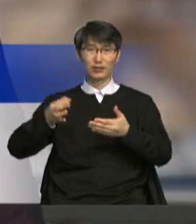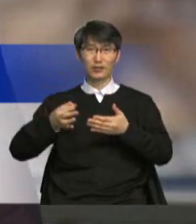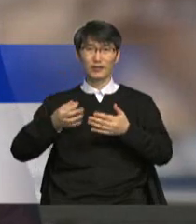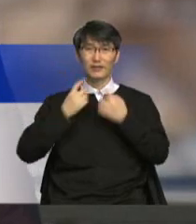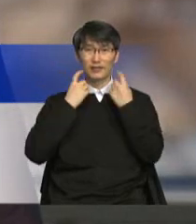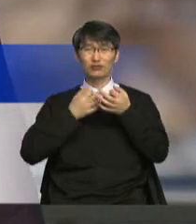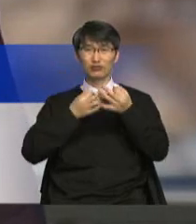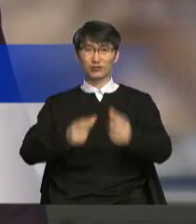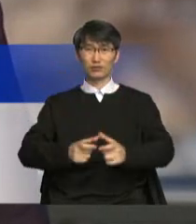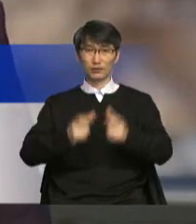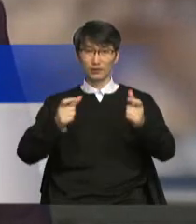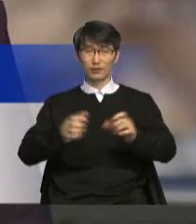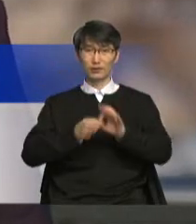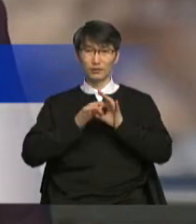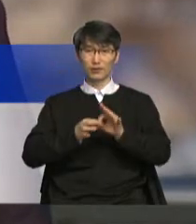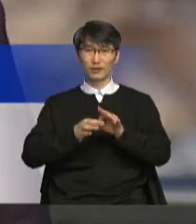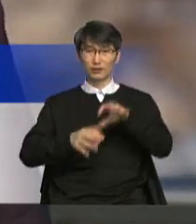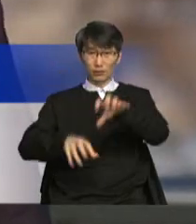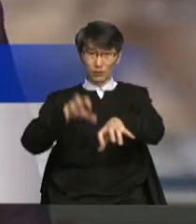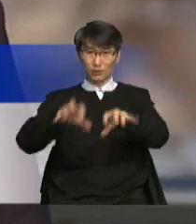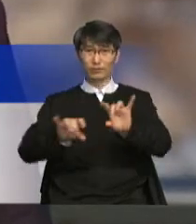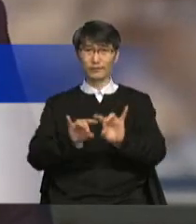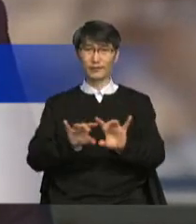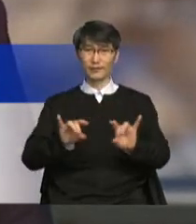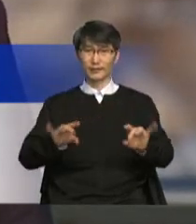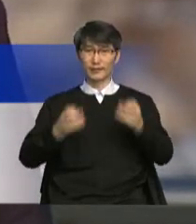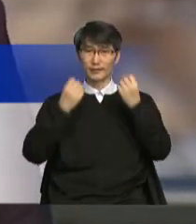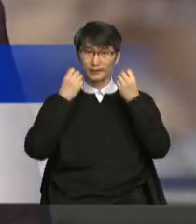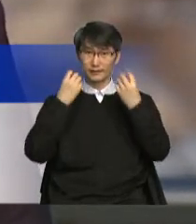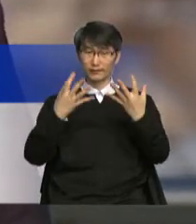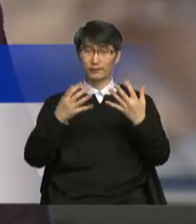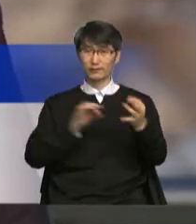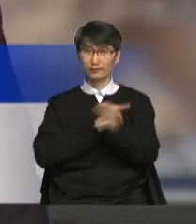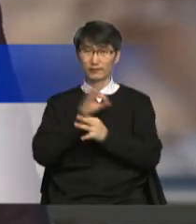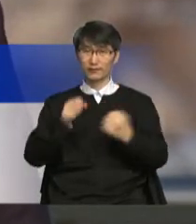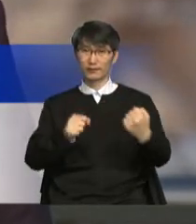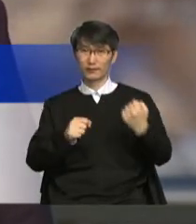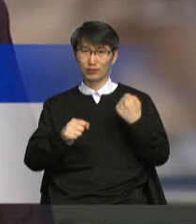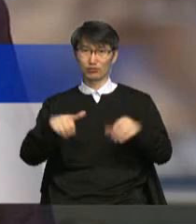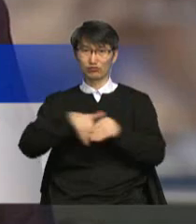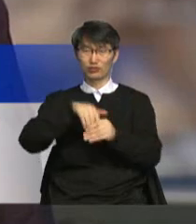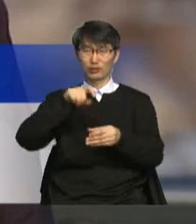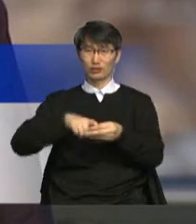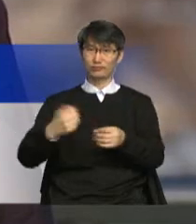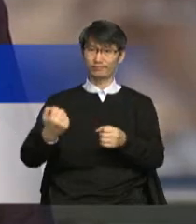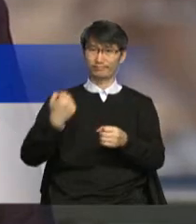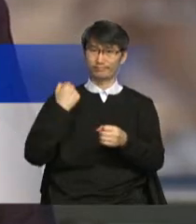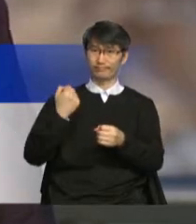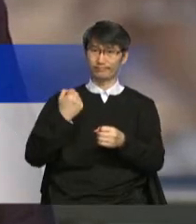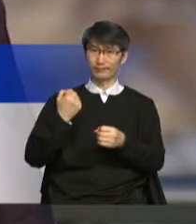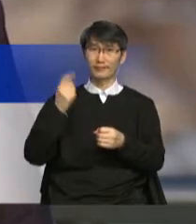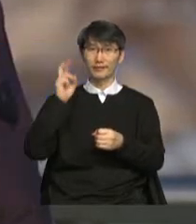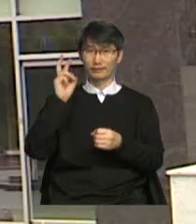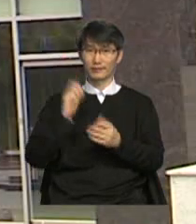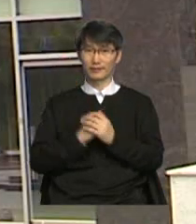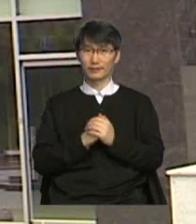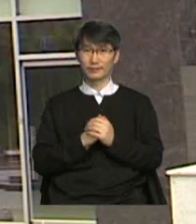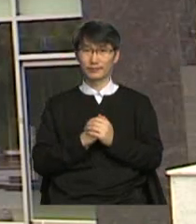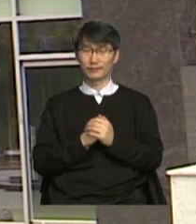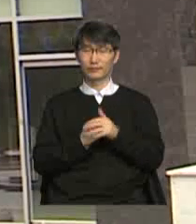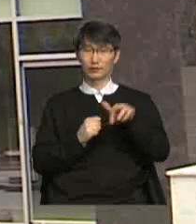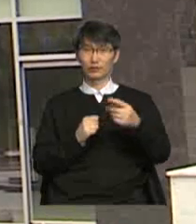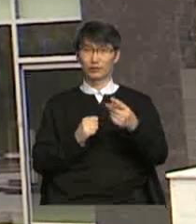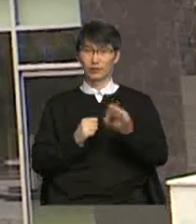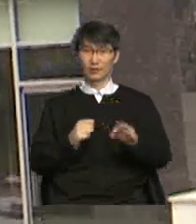통해 중랑구 일대에 새로운 경제적, 문화적 활력을 불어넣을 전망입니다.